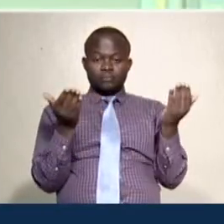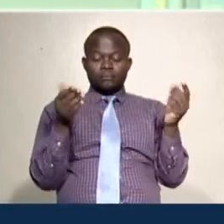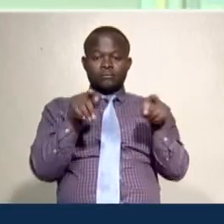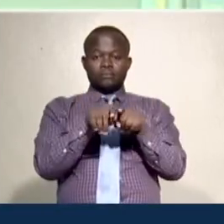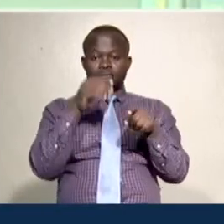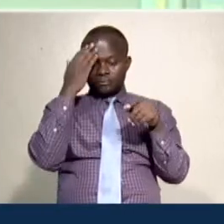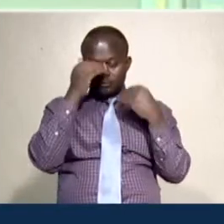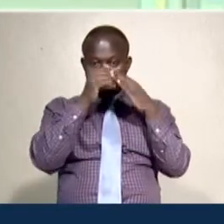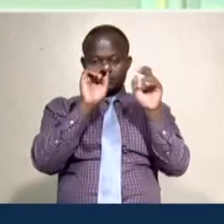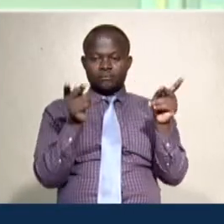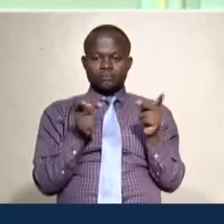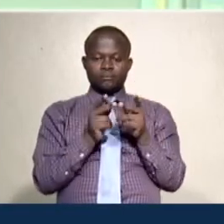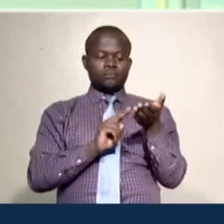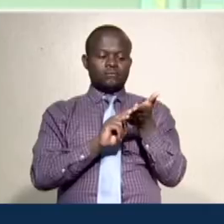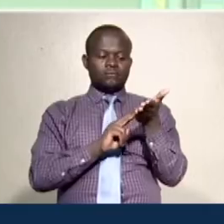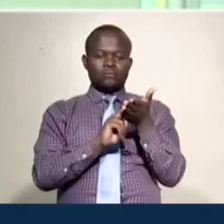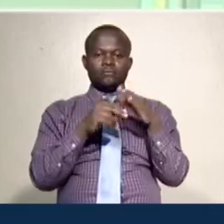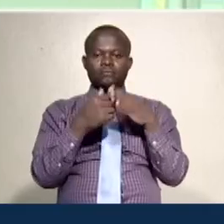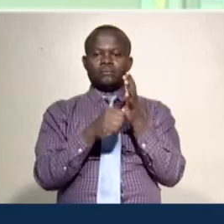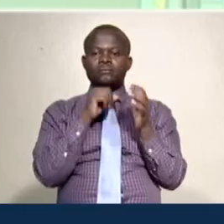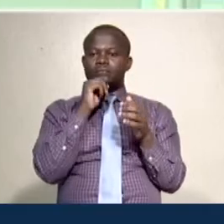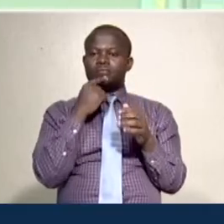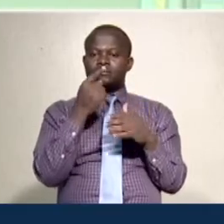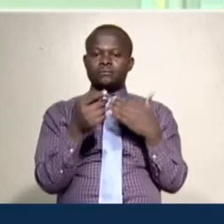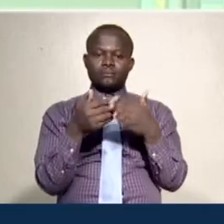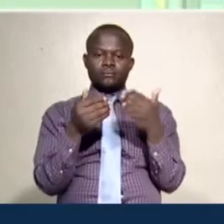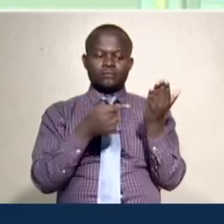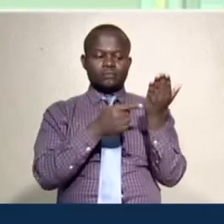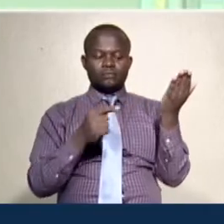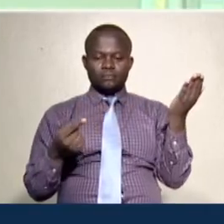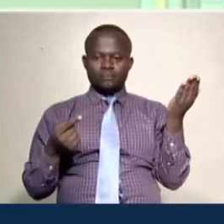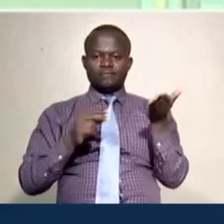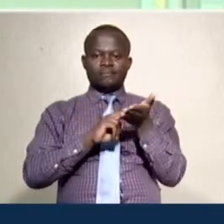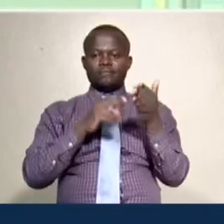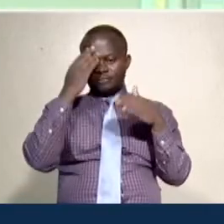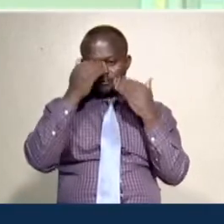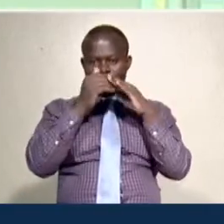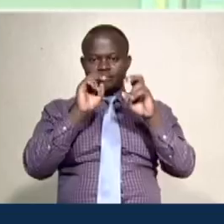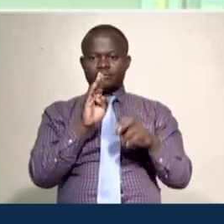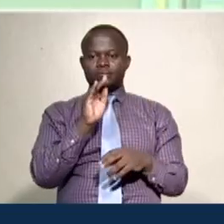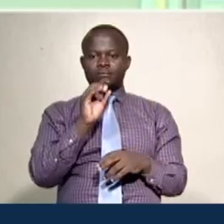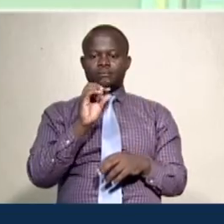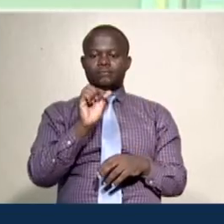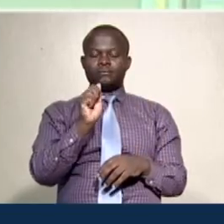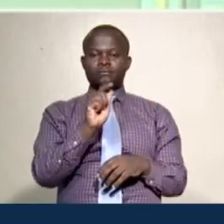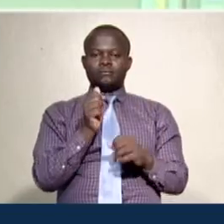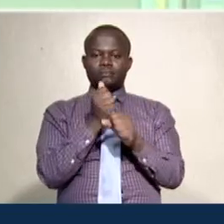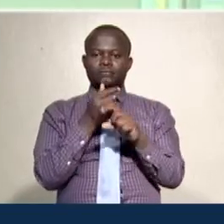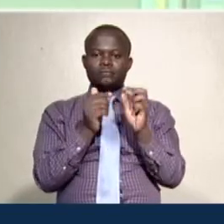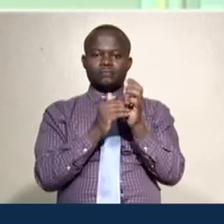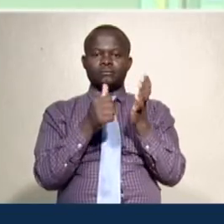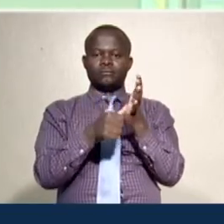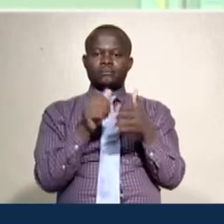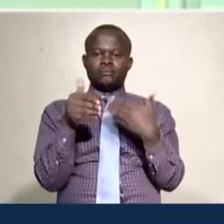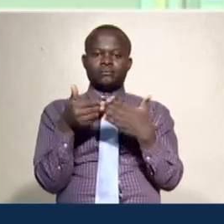aho zagiye zikoreshwa ikibazo ntabwo ari technology ikoreshwa kugira ngo biyogazi ikore, ahubwo ikibazo cyagiye